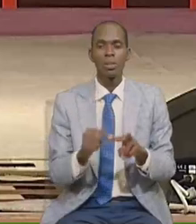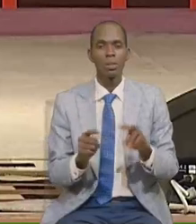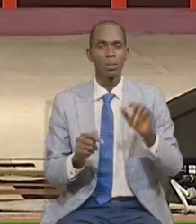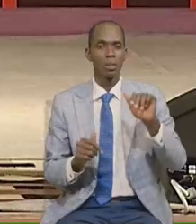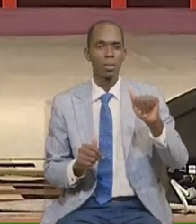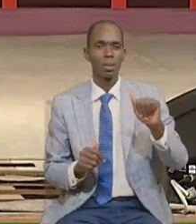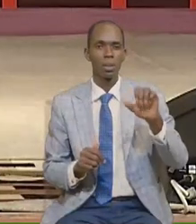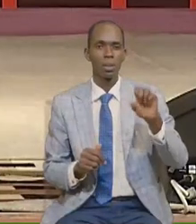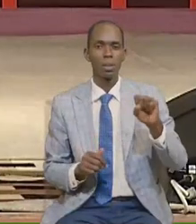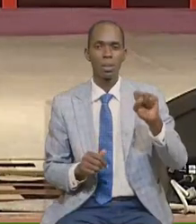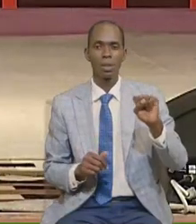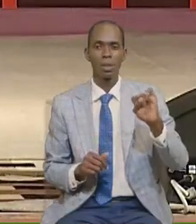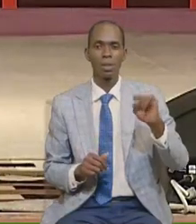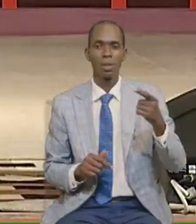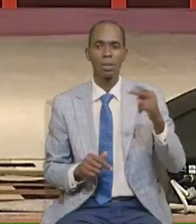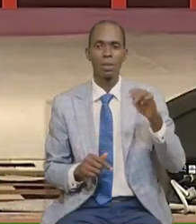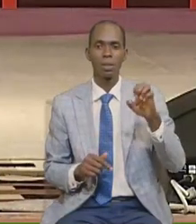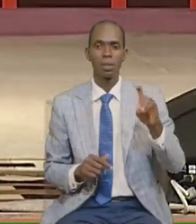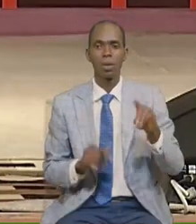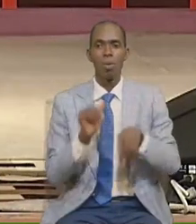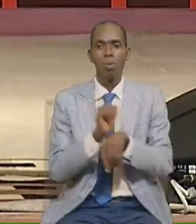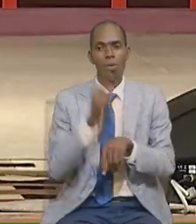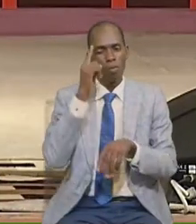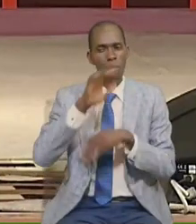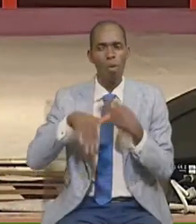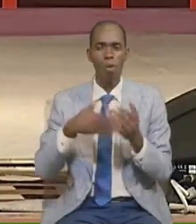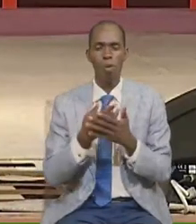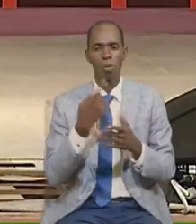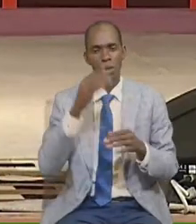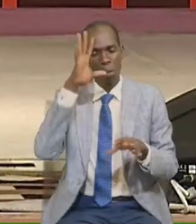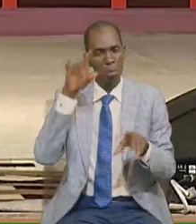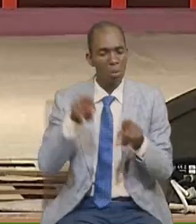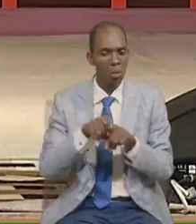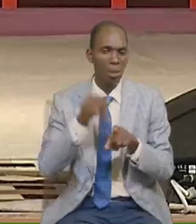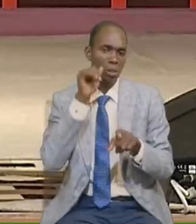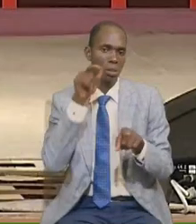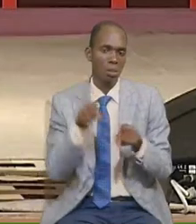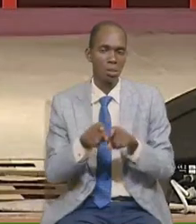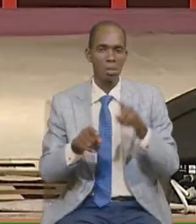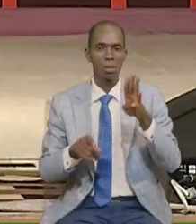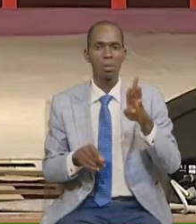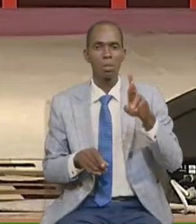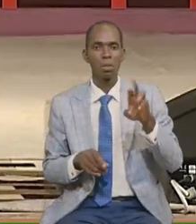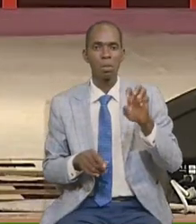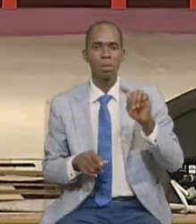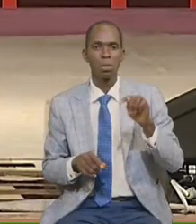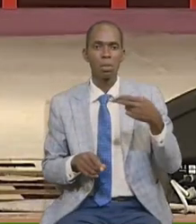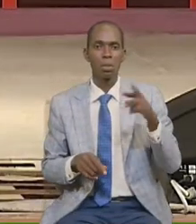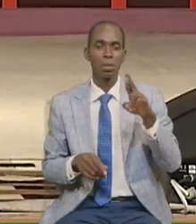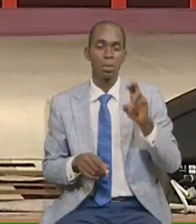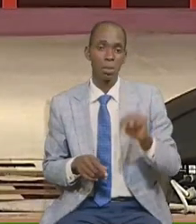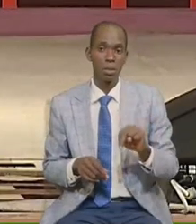tous les frères qui conquis appeler enfant de Dieu frère et sœur une personne et de nouveau une personne sauvée